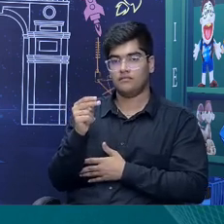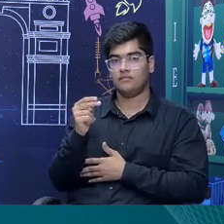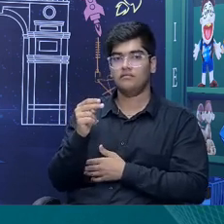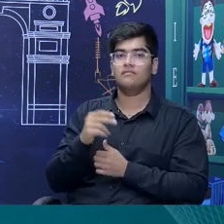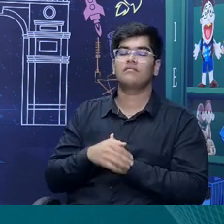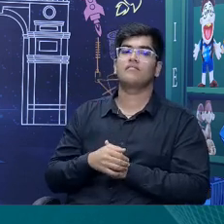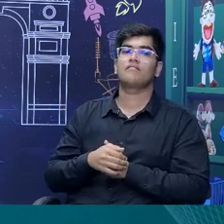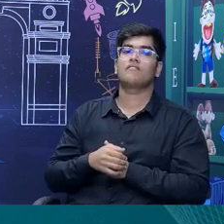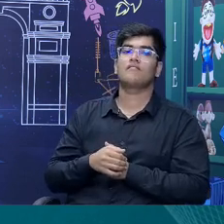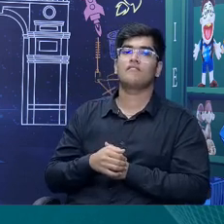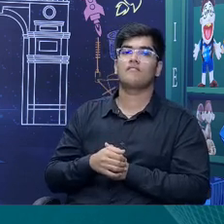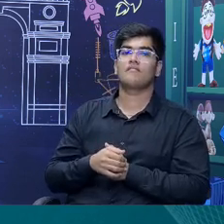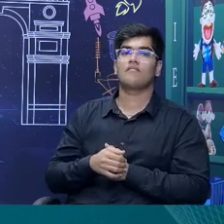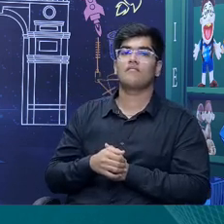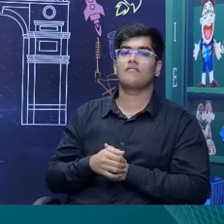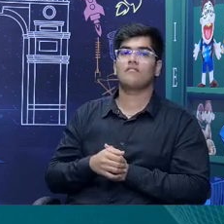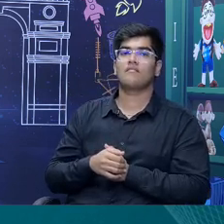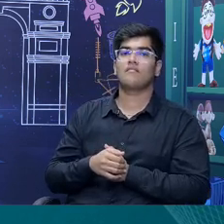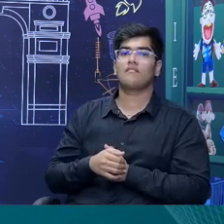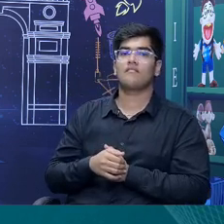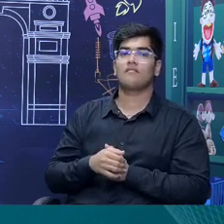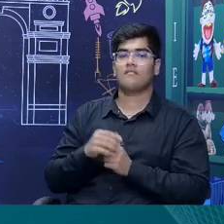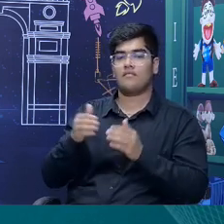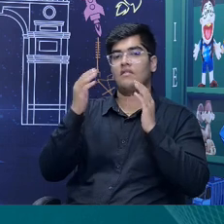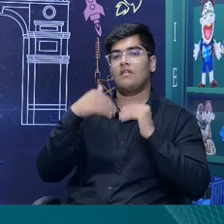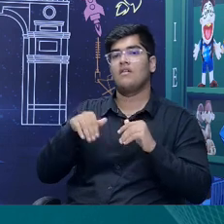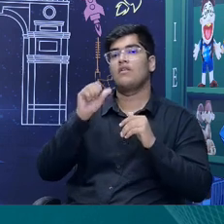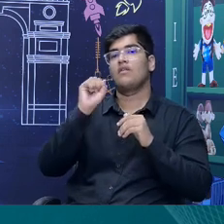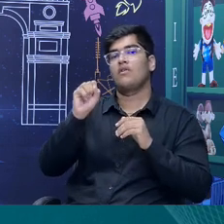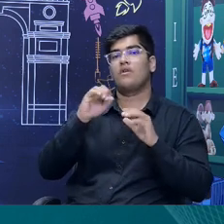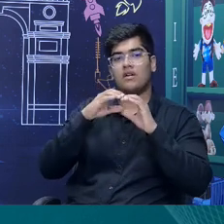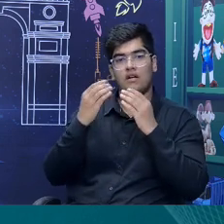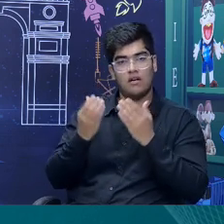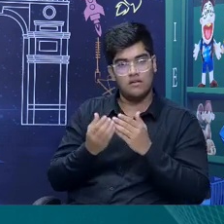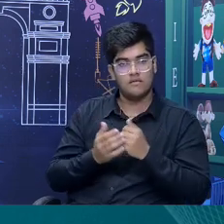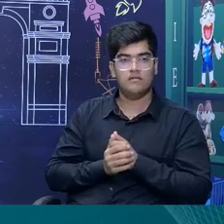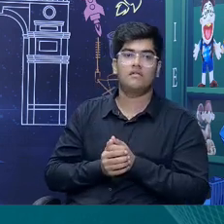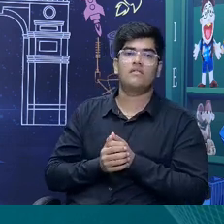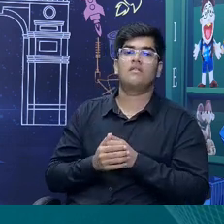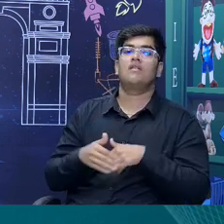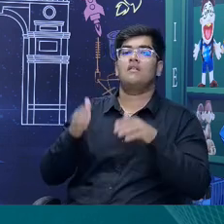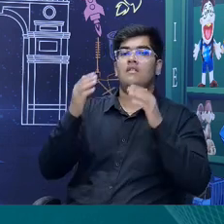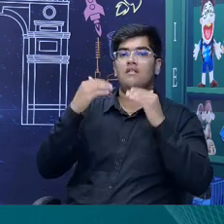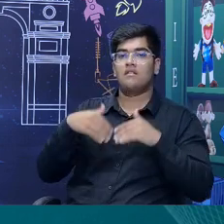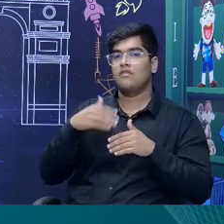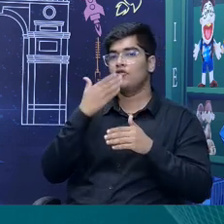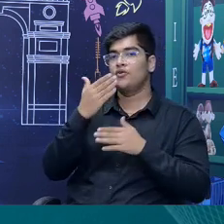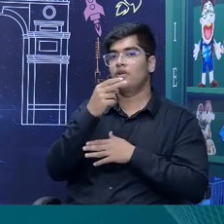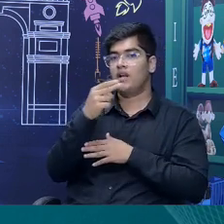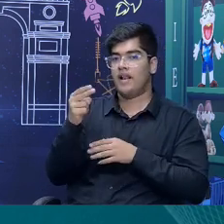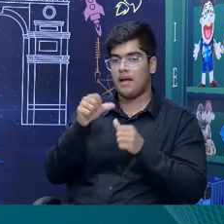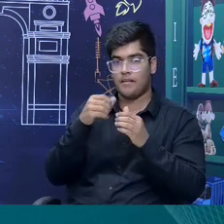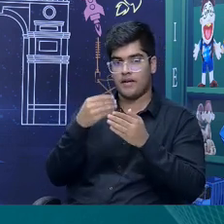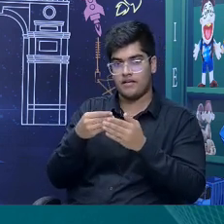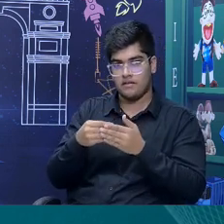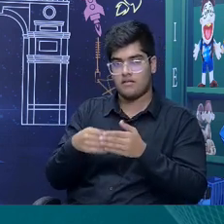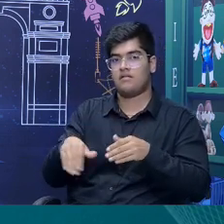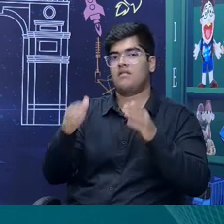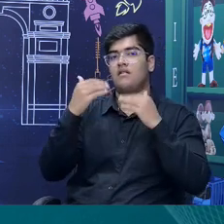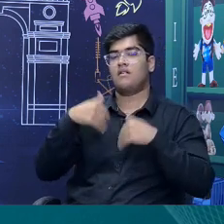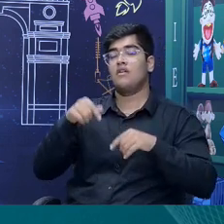होमवर्क हम तक पहुंचाना है सबसे पहले आपको अपना नाम लिखना है तब आपकी क्लास दें यू स्कूल नाम और एड्रेस तो हमारे आज